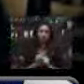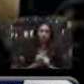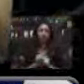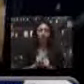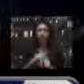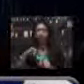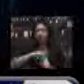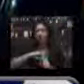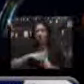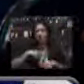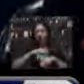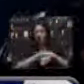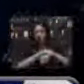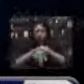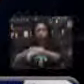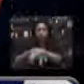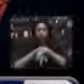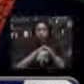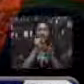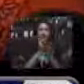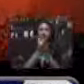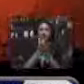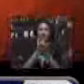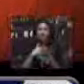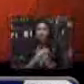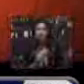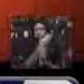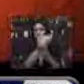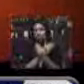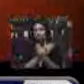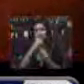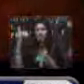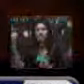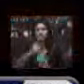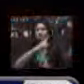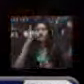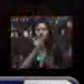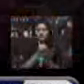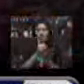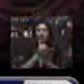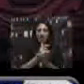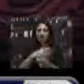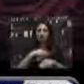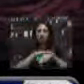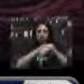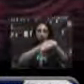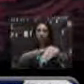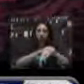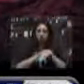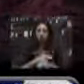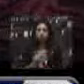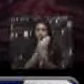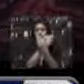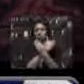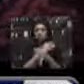الحمام وبوديه المدرسة، تعبت معاه يعني لفيت هنا وهنا وما مفيش ناس، كله بيقول لي عنده الدمور